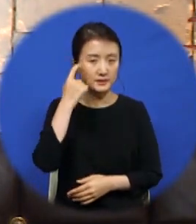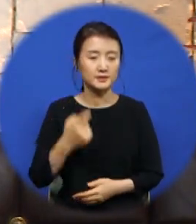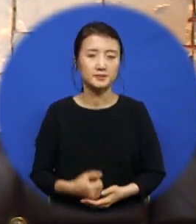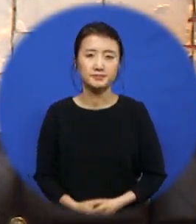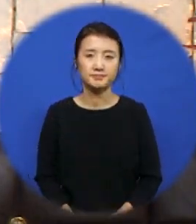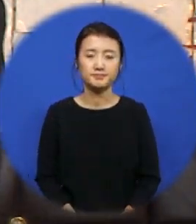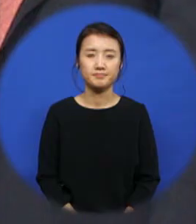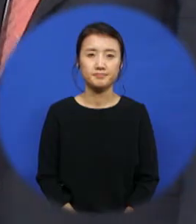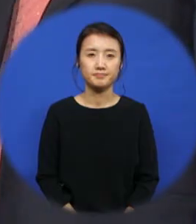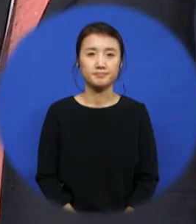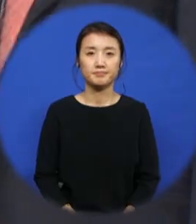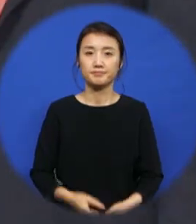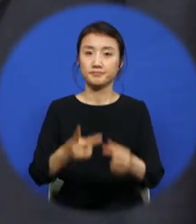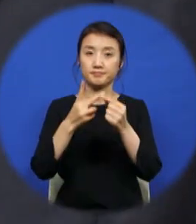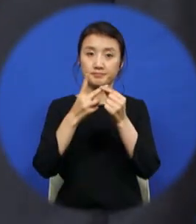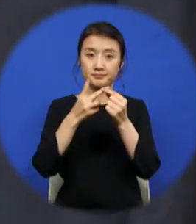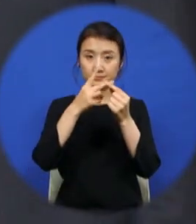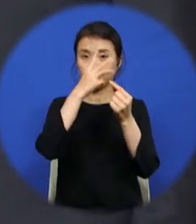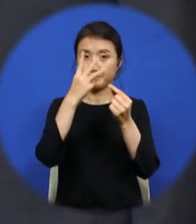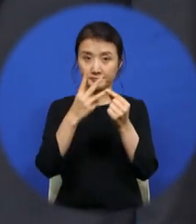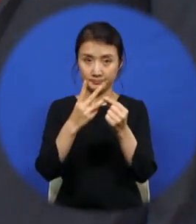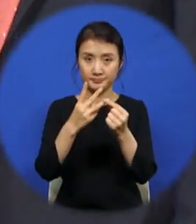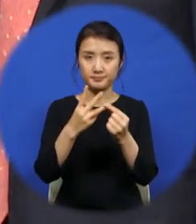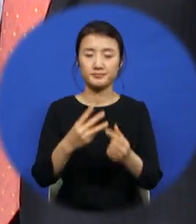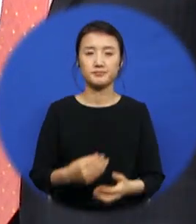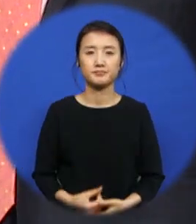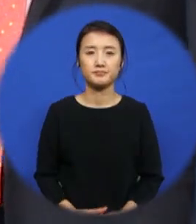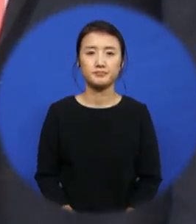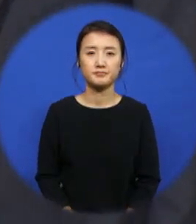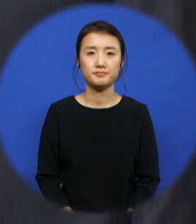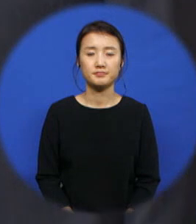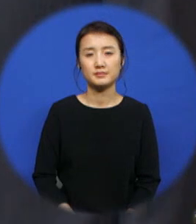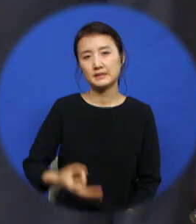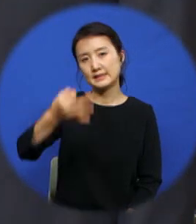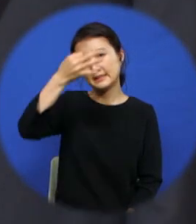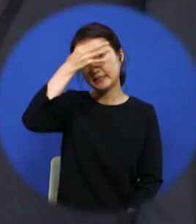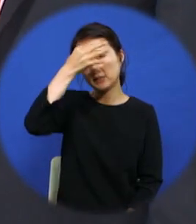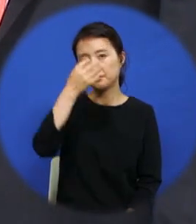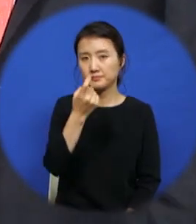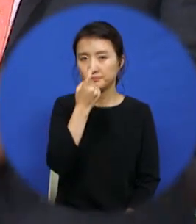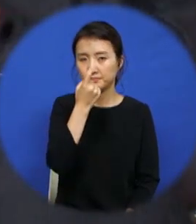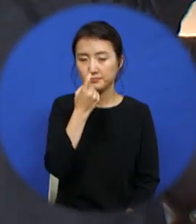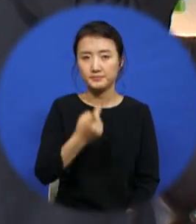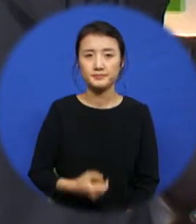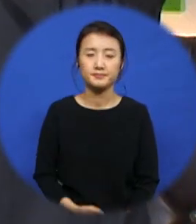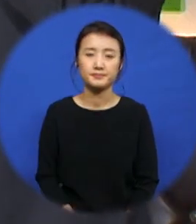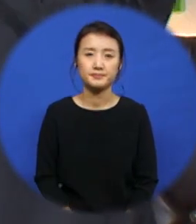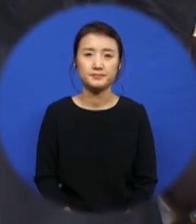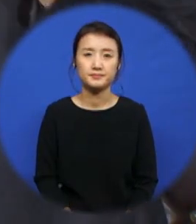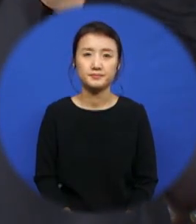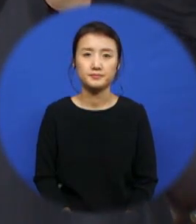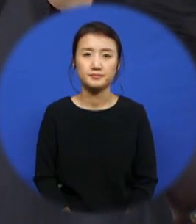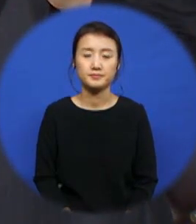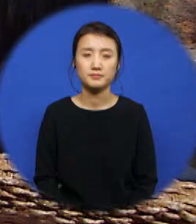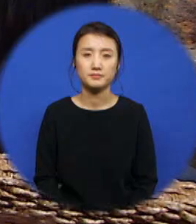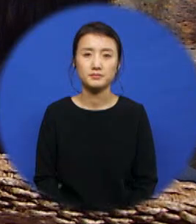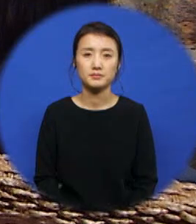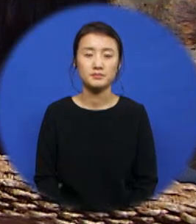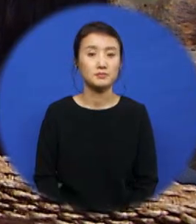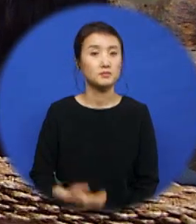보시죠 두번째 입니다 세번째 기술의 속 등입니다 이제 우리나라에서